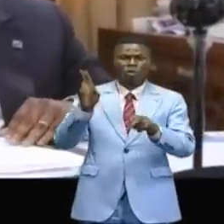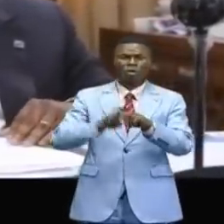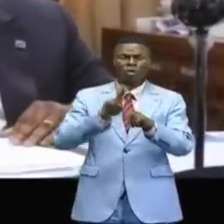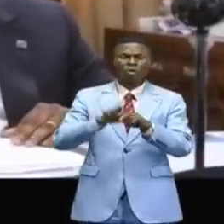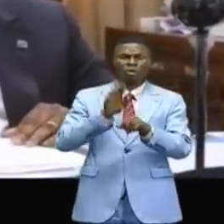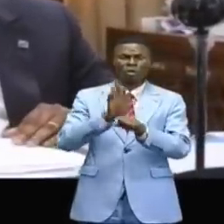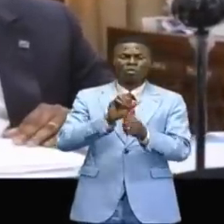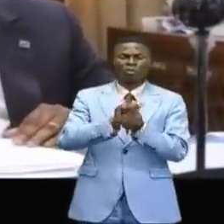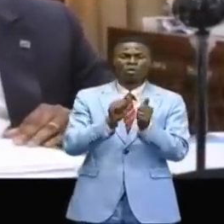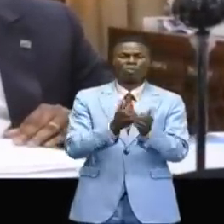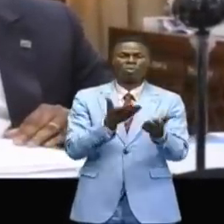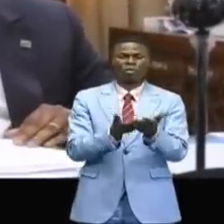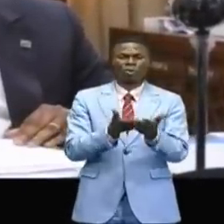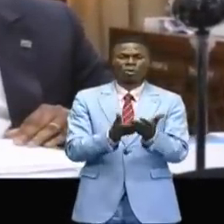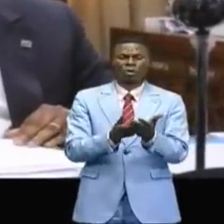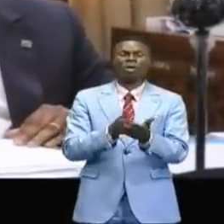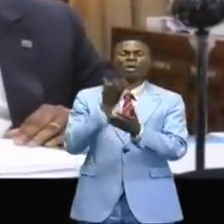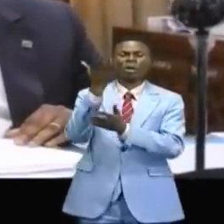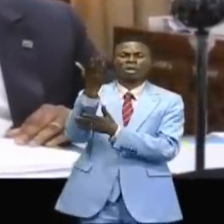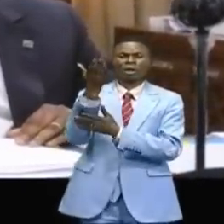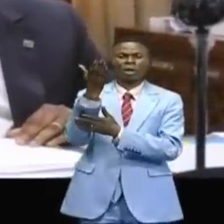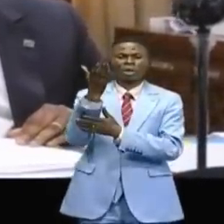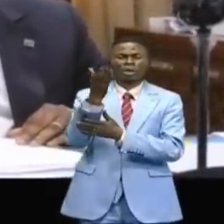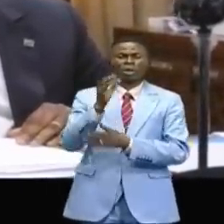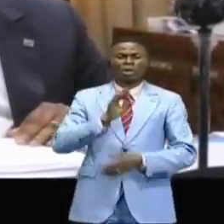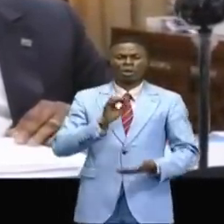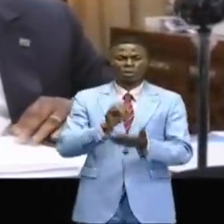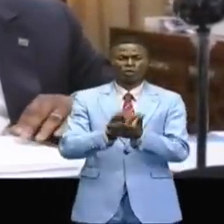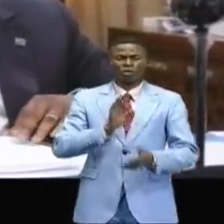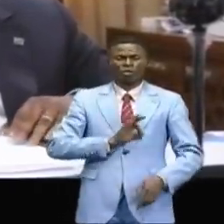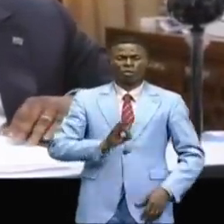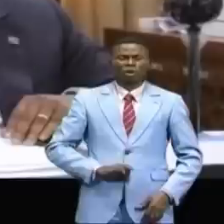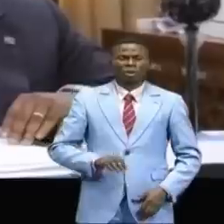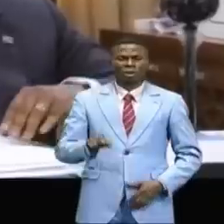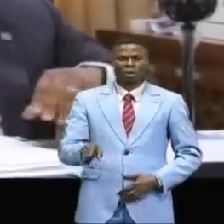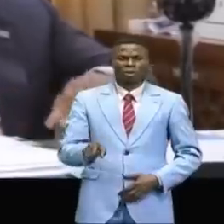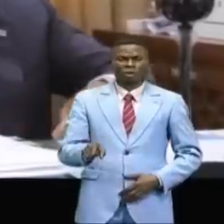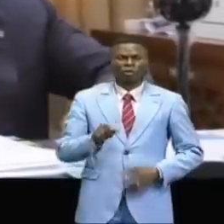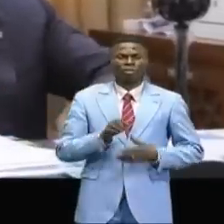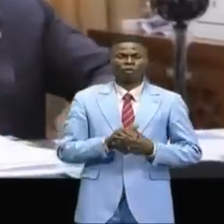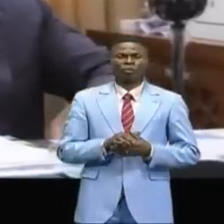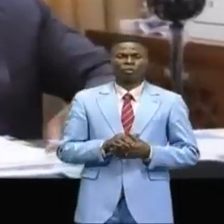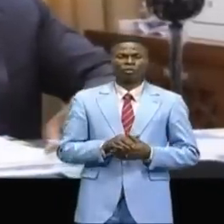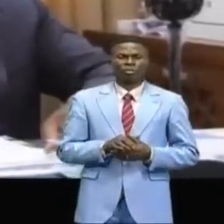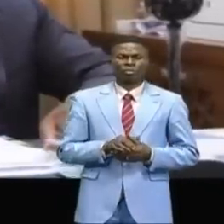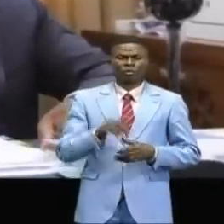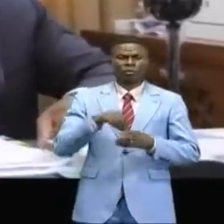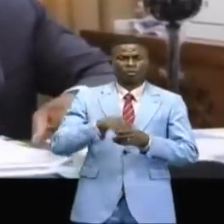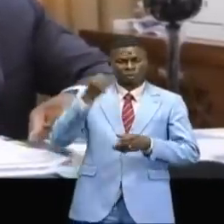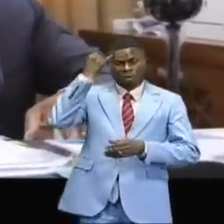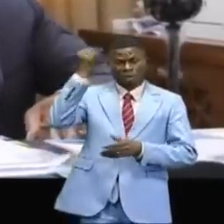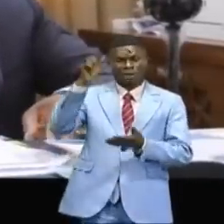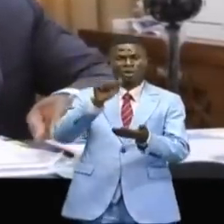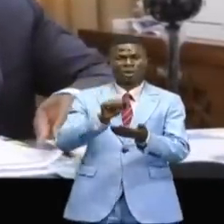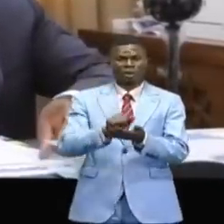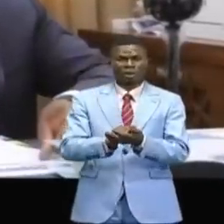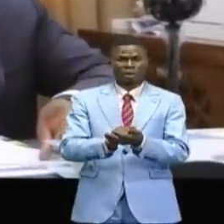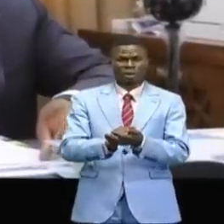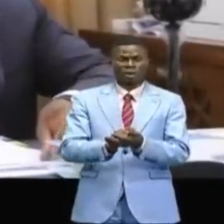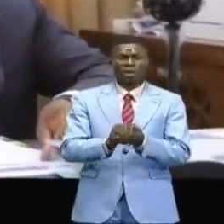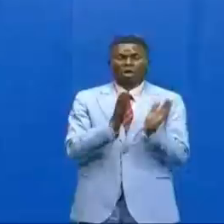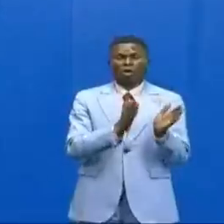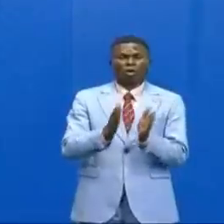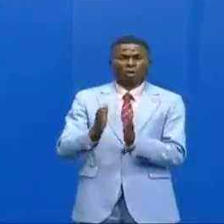différents points inscrits au plaidoyer de la très distinguée première dame. Dans cette perspective, il est